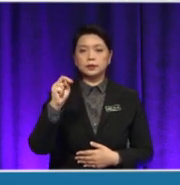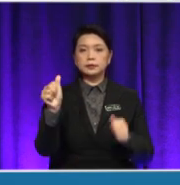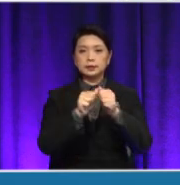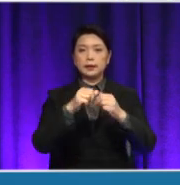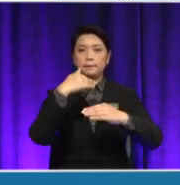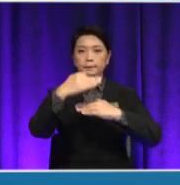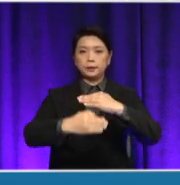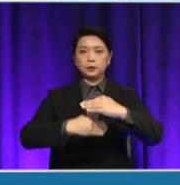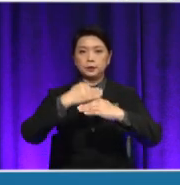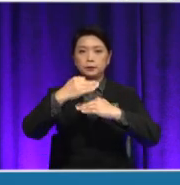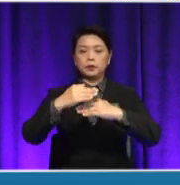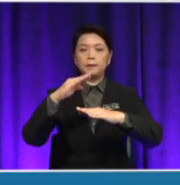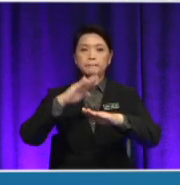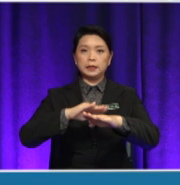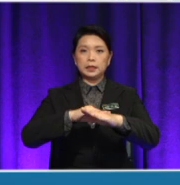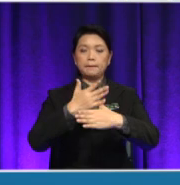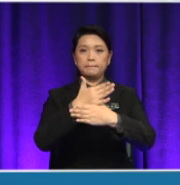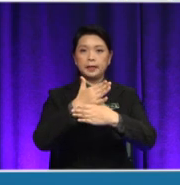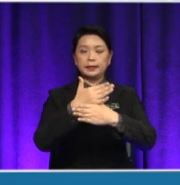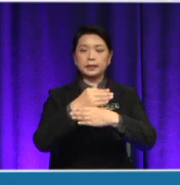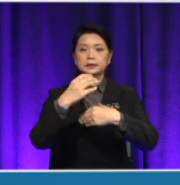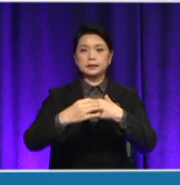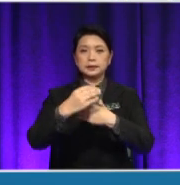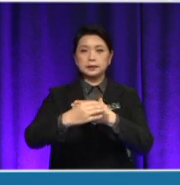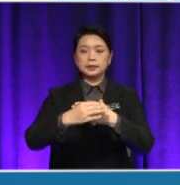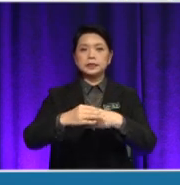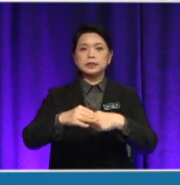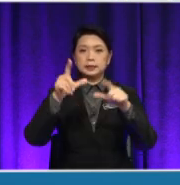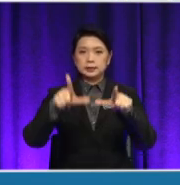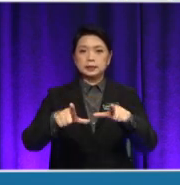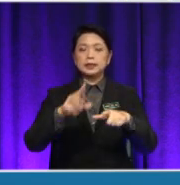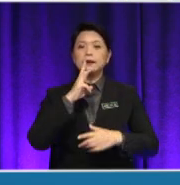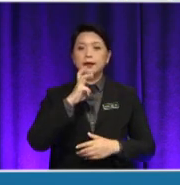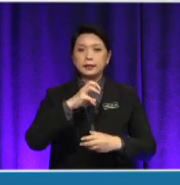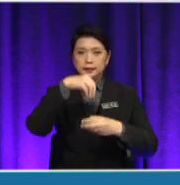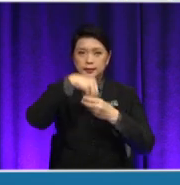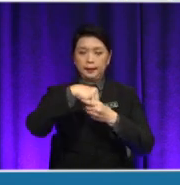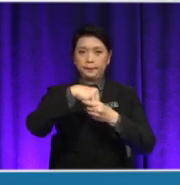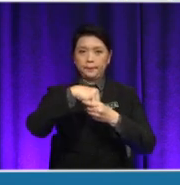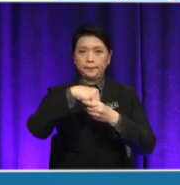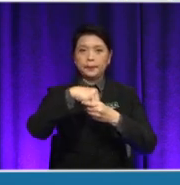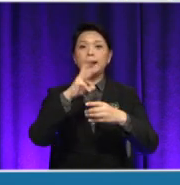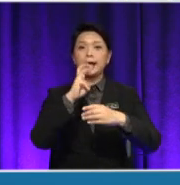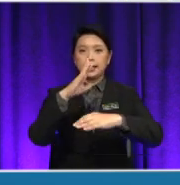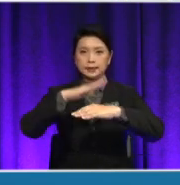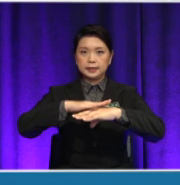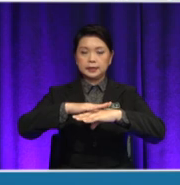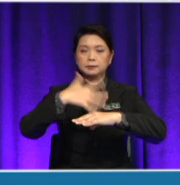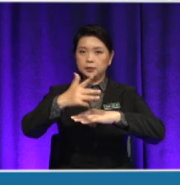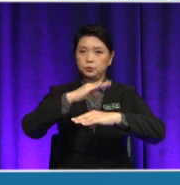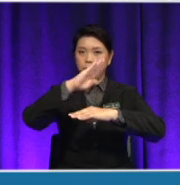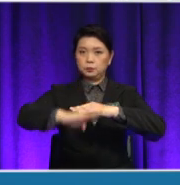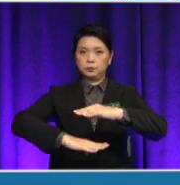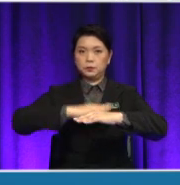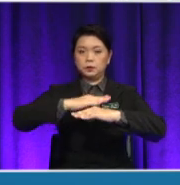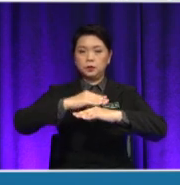yang cedera. Kita balut dia, ais tetap dalam. Okey. Kemudian kaedah ini mampu